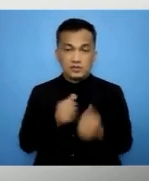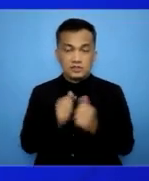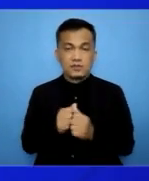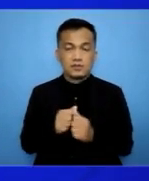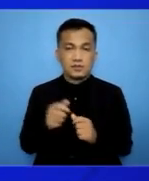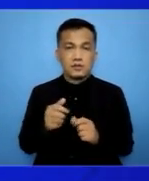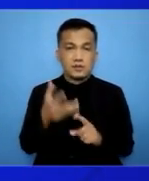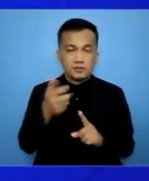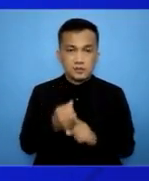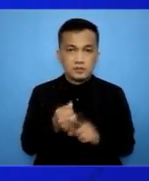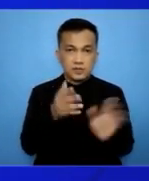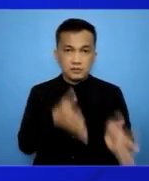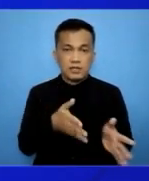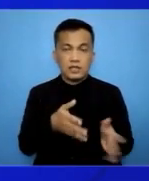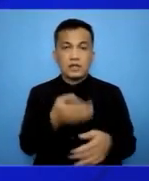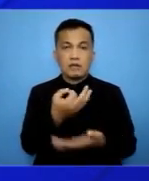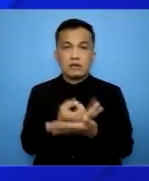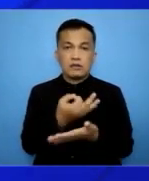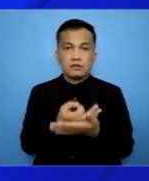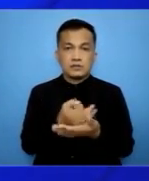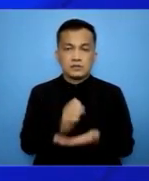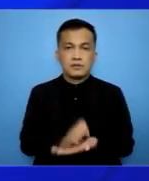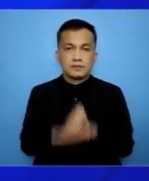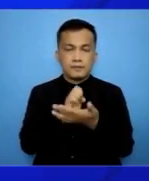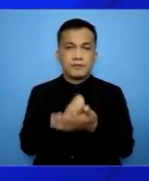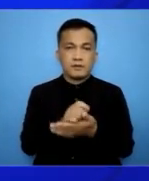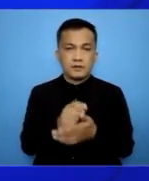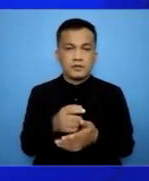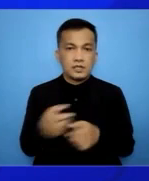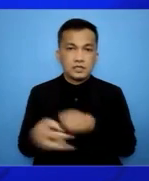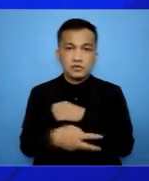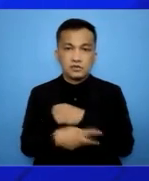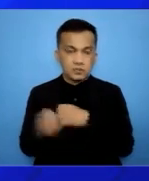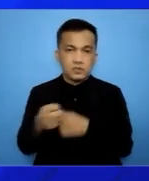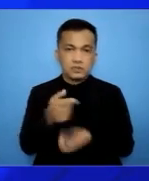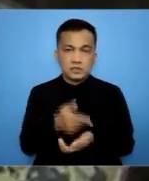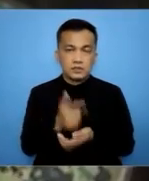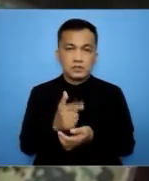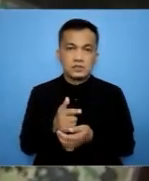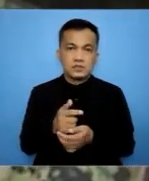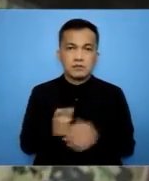nasa under investigation natin, nasa custody natin. Nataranta siya, bigla siyang